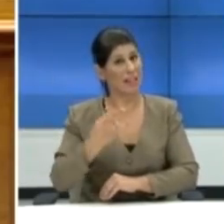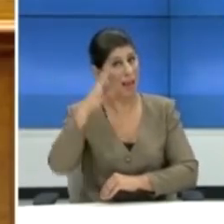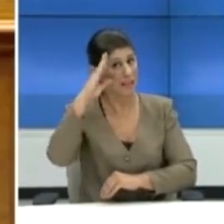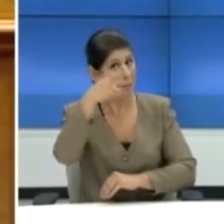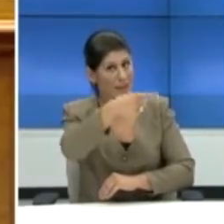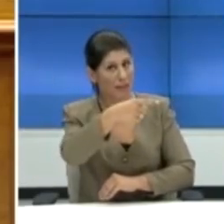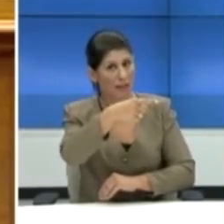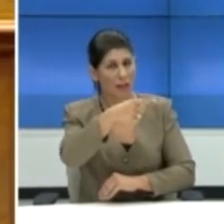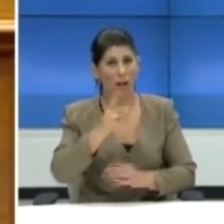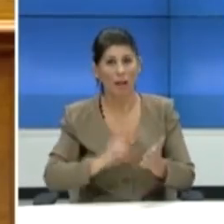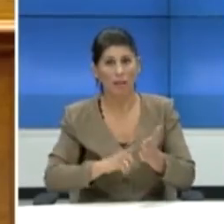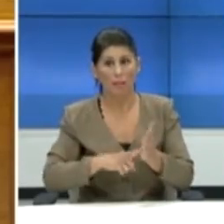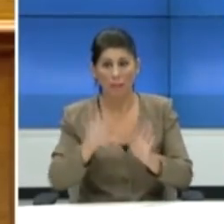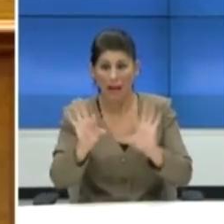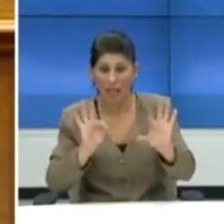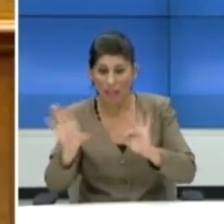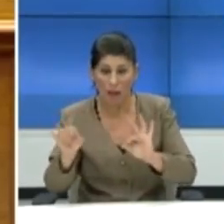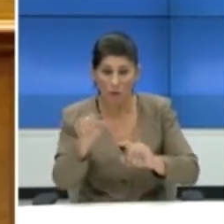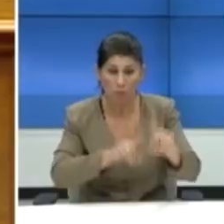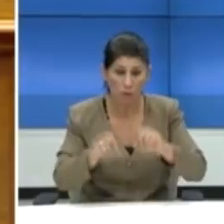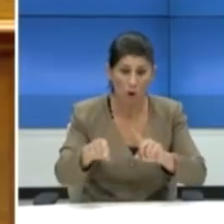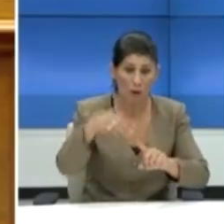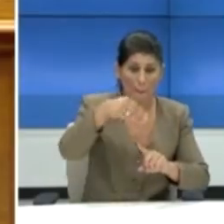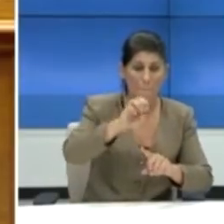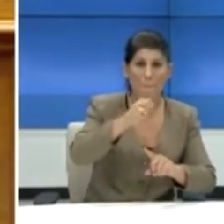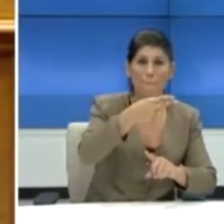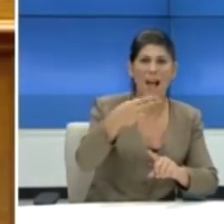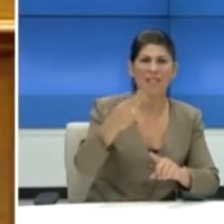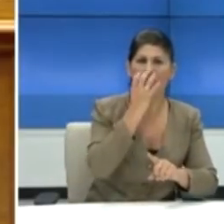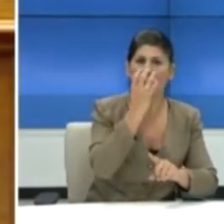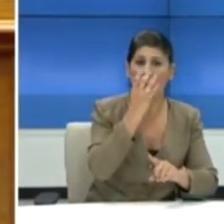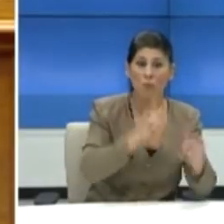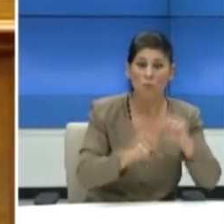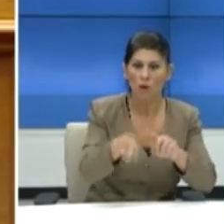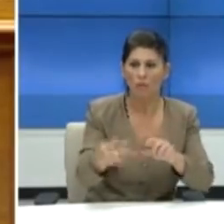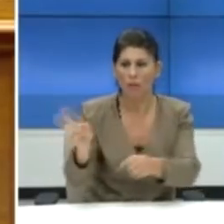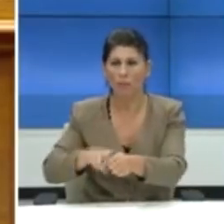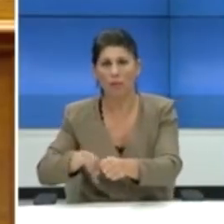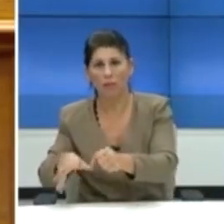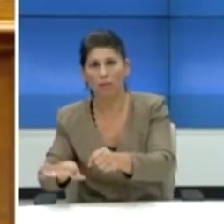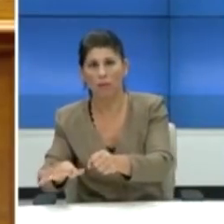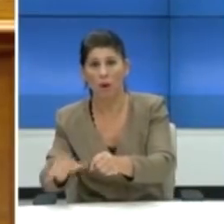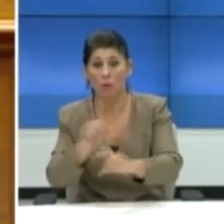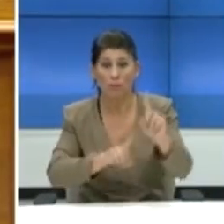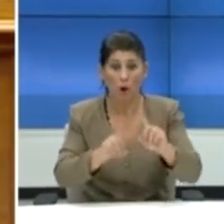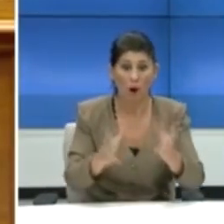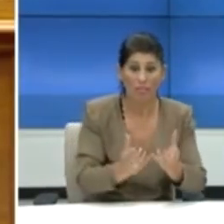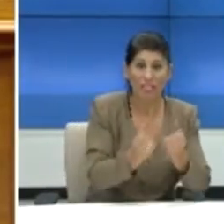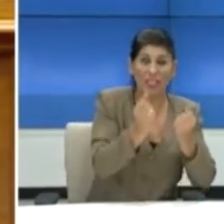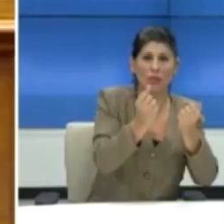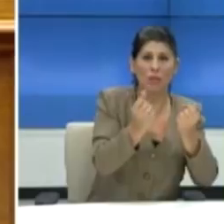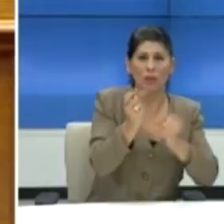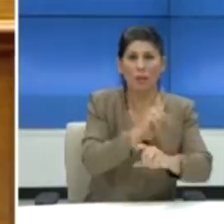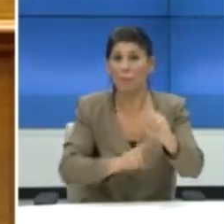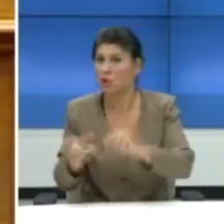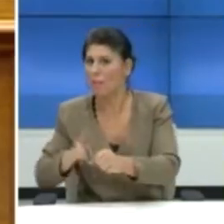Ηνωμένες Πολιτείες και να πρέπει να επιλέγουν το ποιος θα μπει στη ΜΕΘ και ποιος όχι, πράγμα που σημαίνει πιθανόν ποιος θα ζήσει και